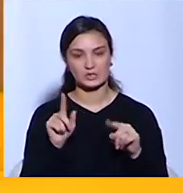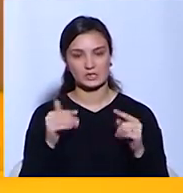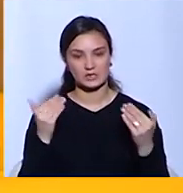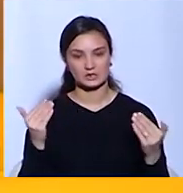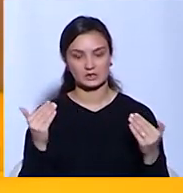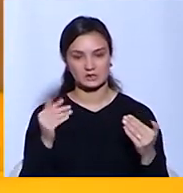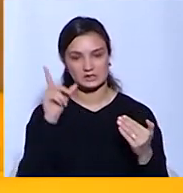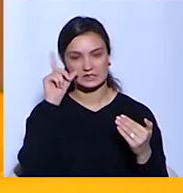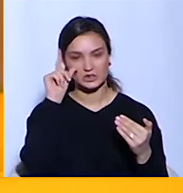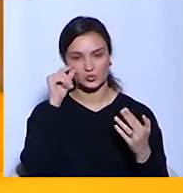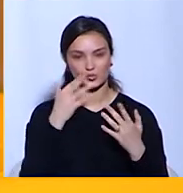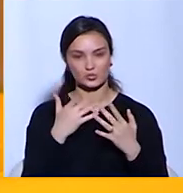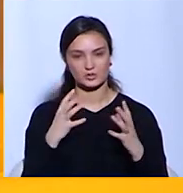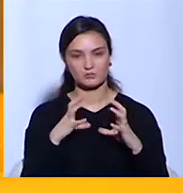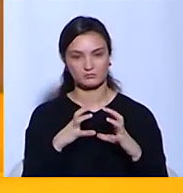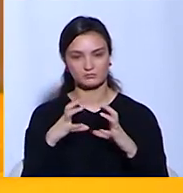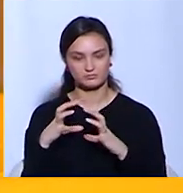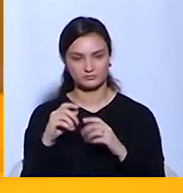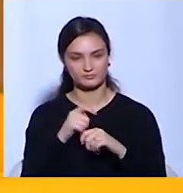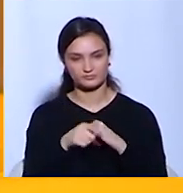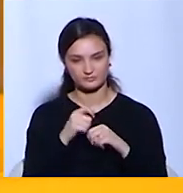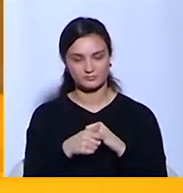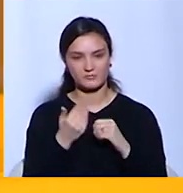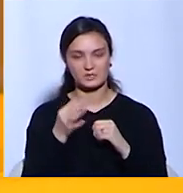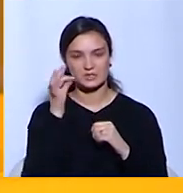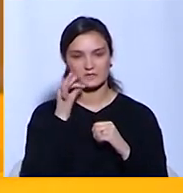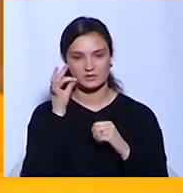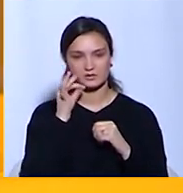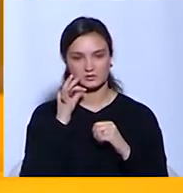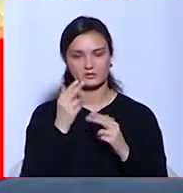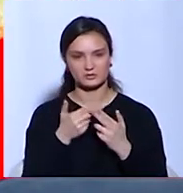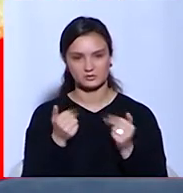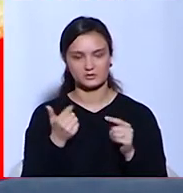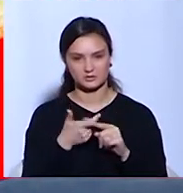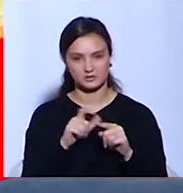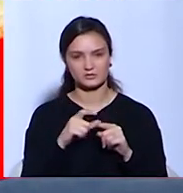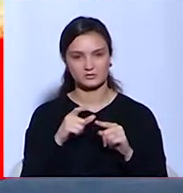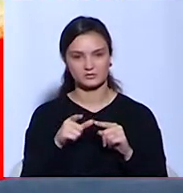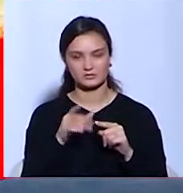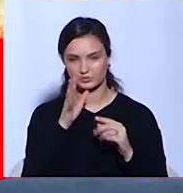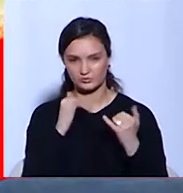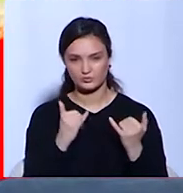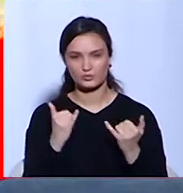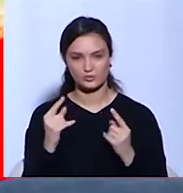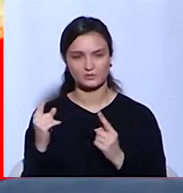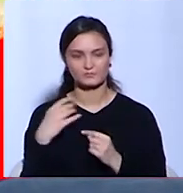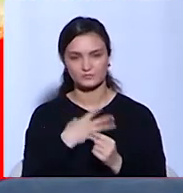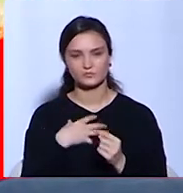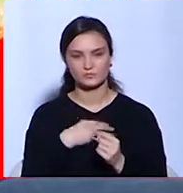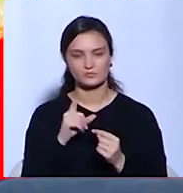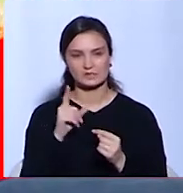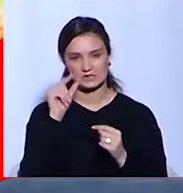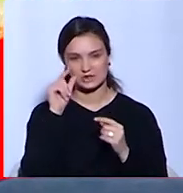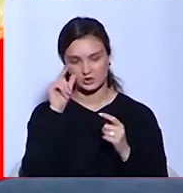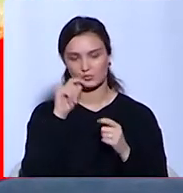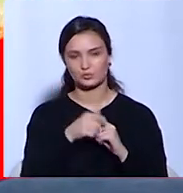სახეობის ციტრუსი და მათი წვენი, რომელიც დიახ ძალიან აქტუალურია, სეზონურად მნიშვნელოვანია და ვამბობთ, რომ